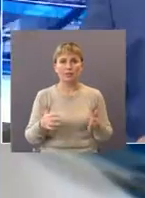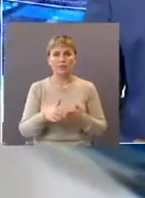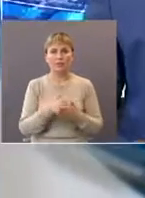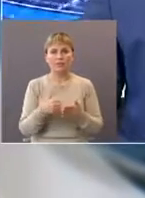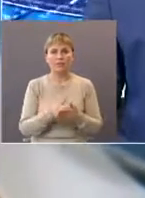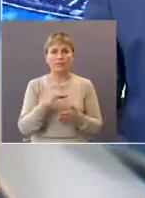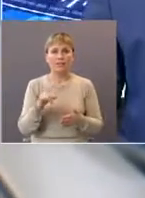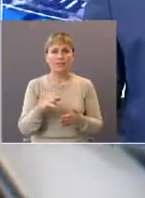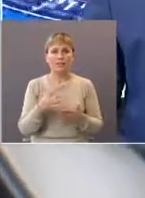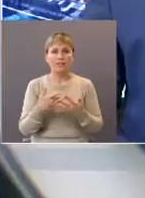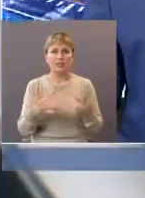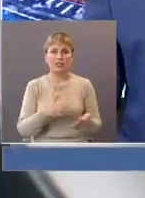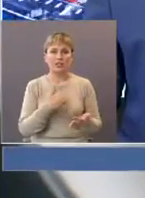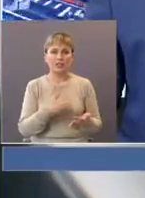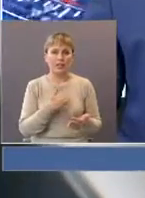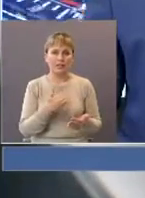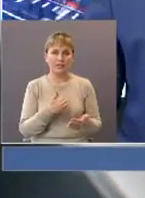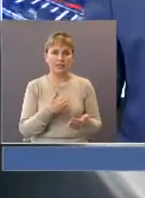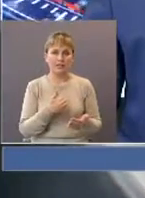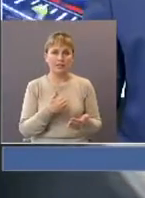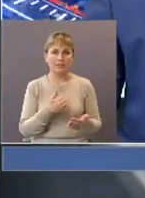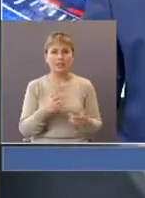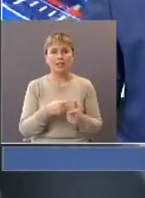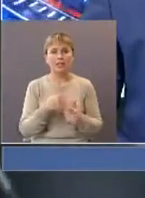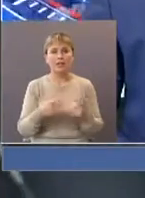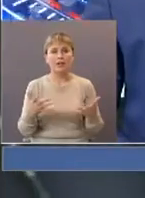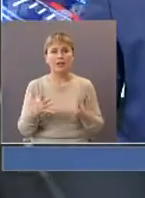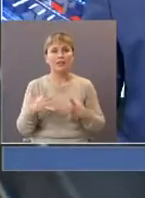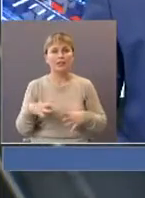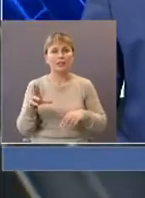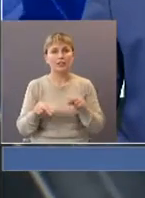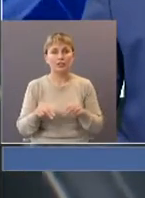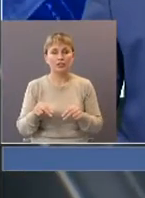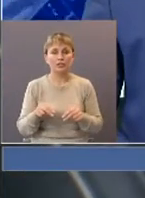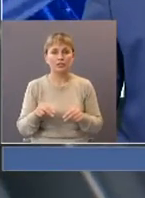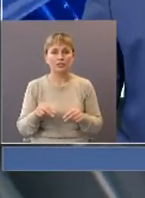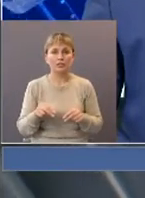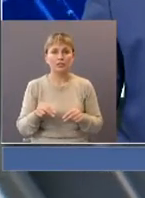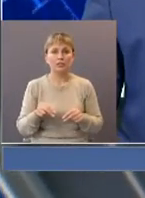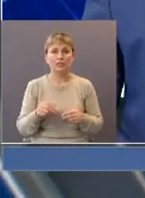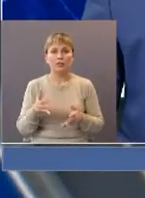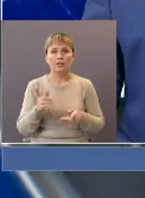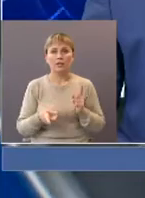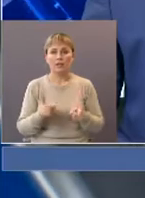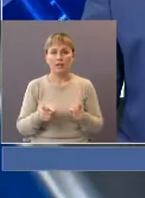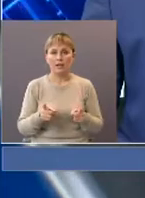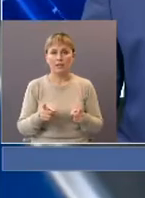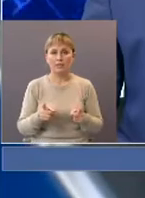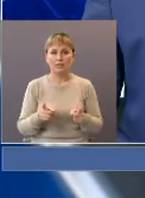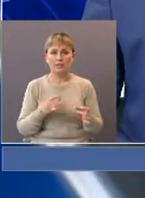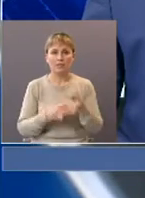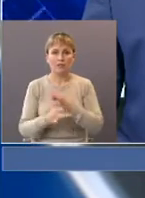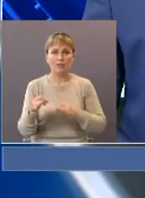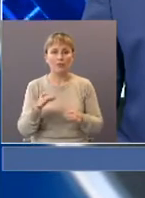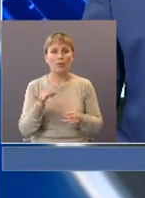новости из разряда желаний и намерений, да, либо каких-то надежд, нежели какой-то реальной подоплеки.